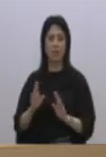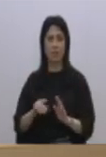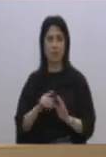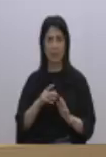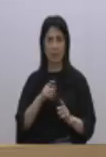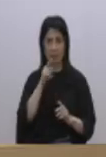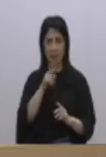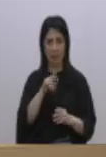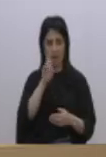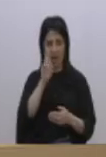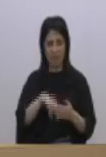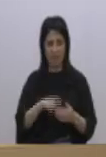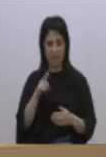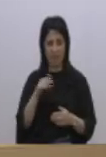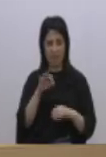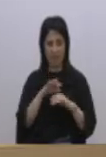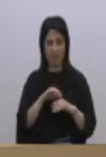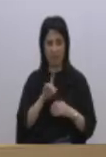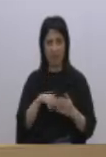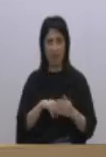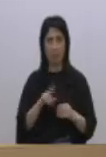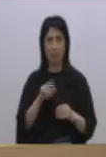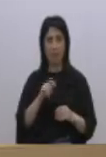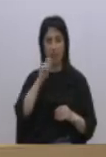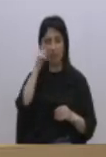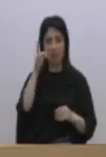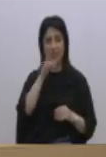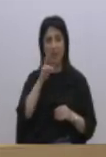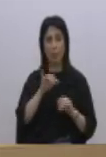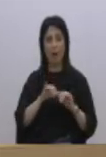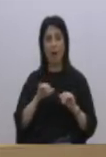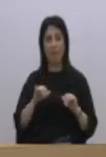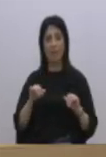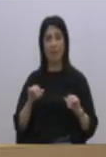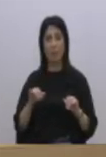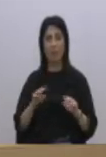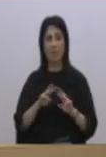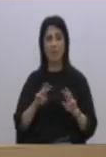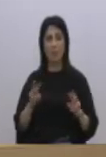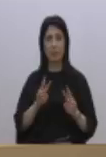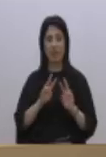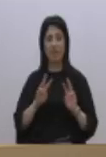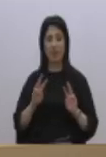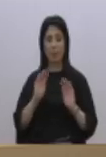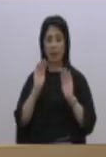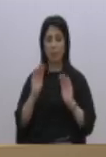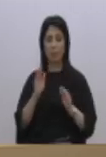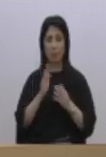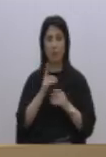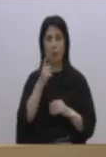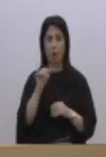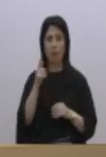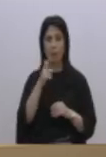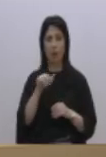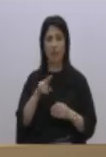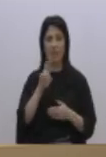და იქ არის ლიცენზირება სავალდებულო და ჩეხეთის რეგიონული განვითარების სამინისტროს ვებგვერდზე არის გამოქვეყნებული მხოლოდ და